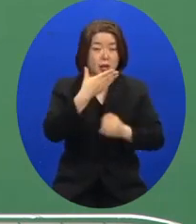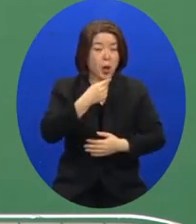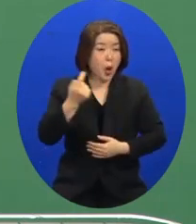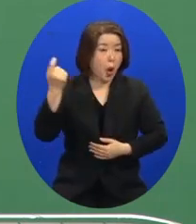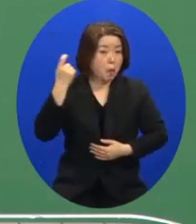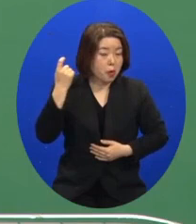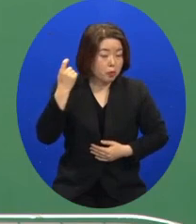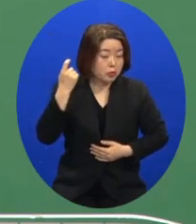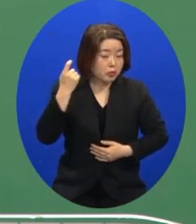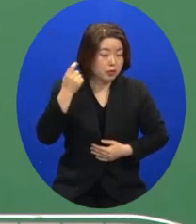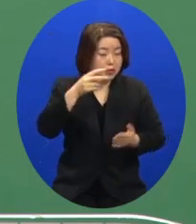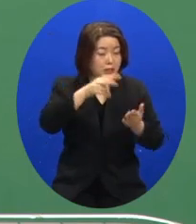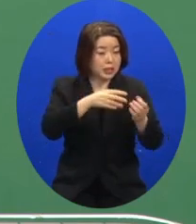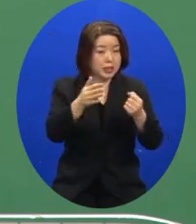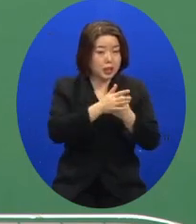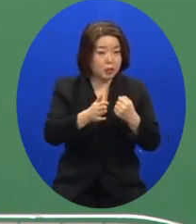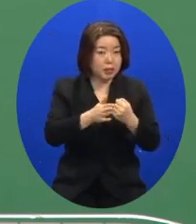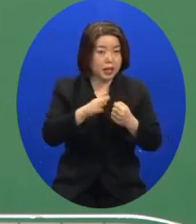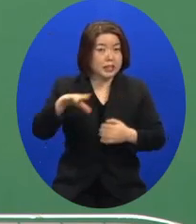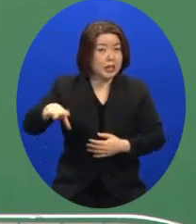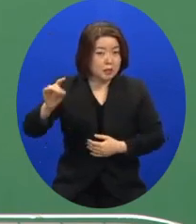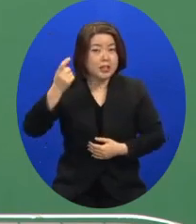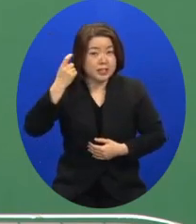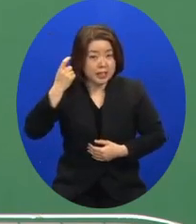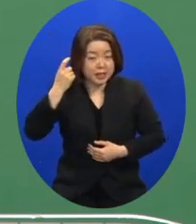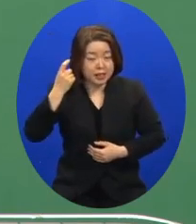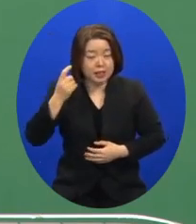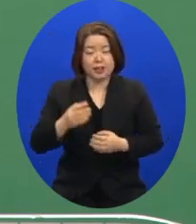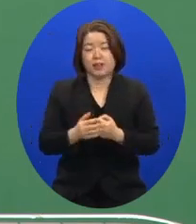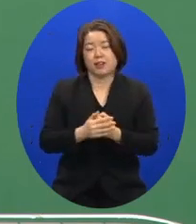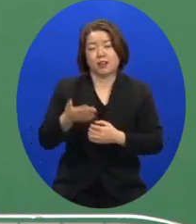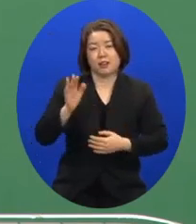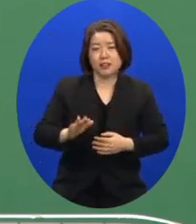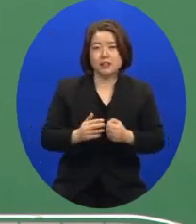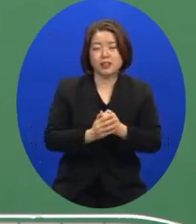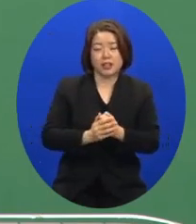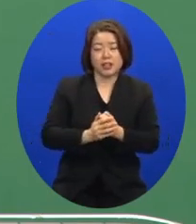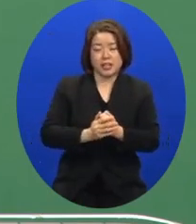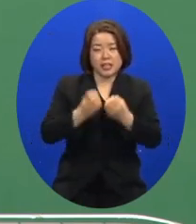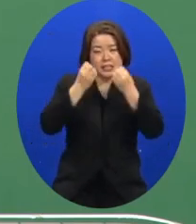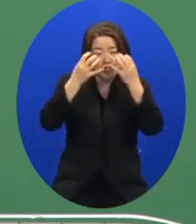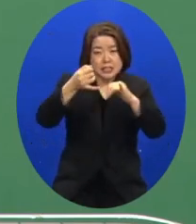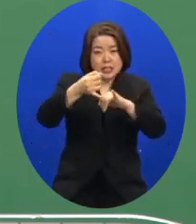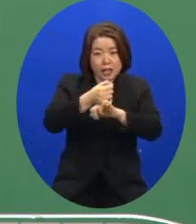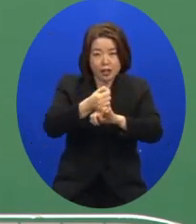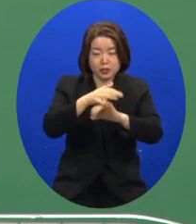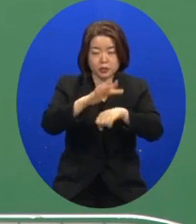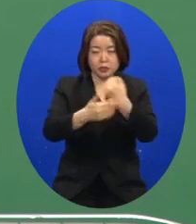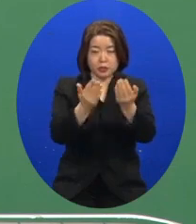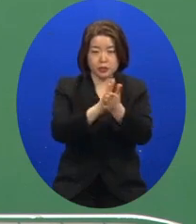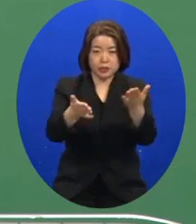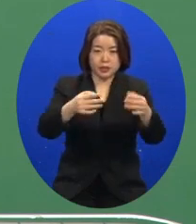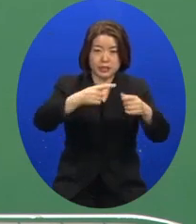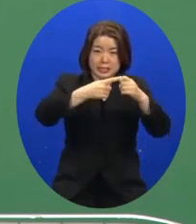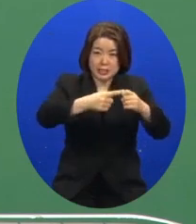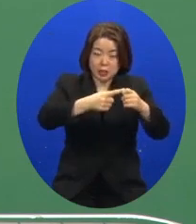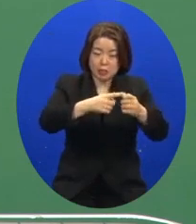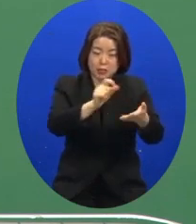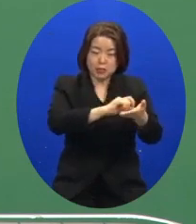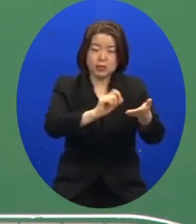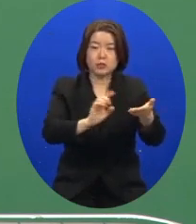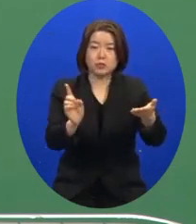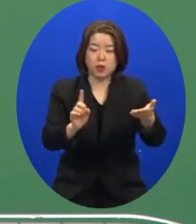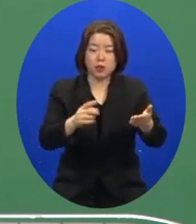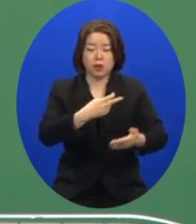하는 생각을 하는 분도 계시지만 실제로는 신약성경에 제일 먼저 쓴 성경은 바울 서신들입니다.